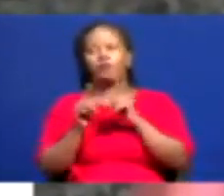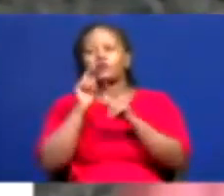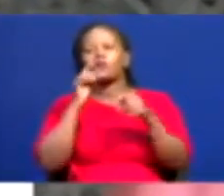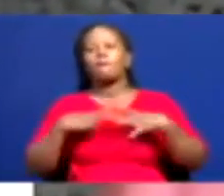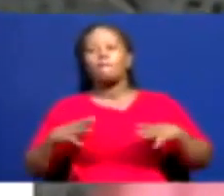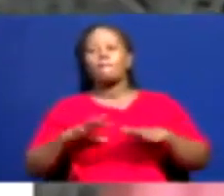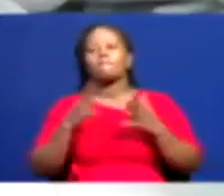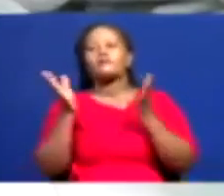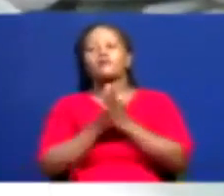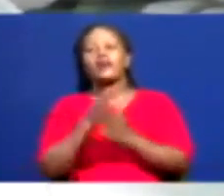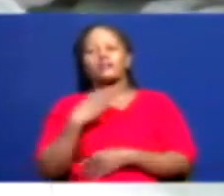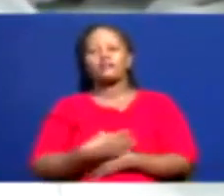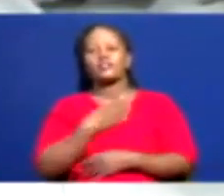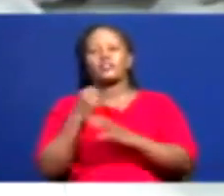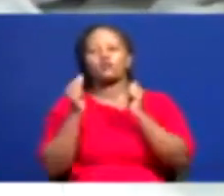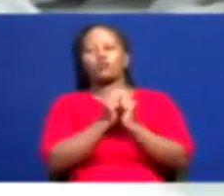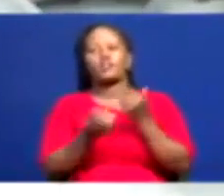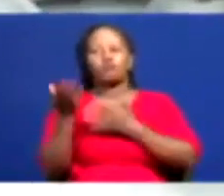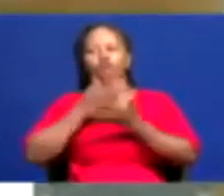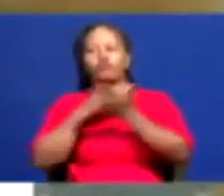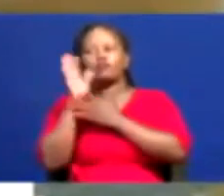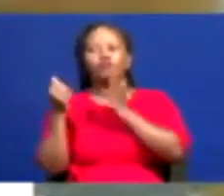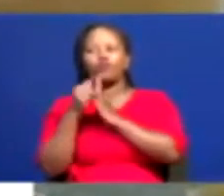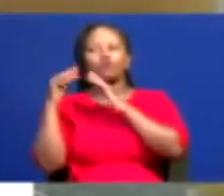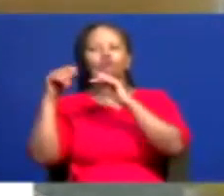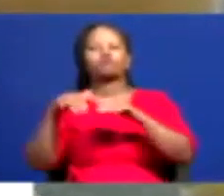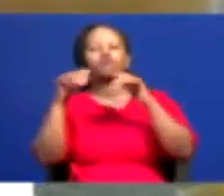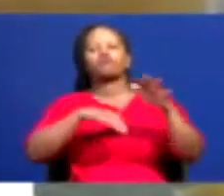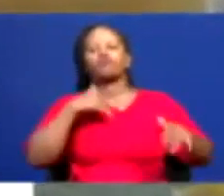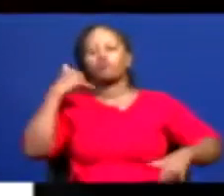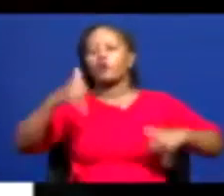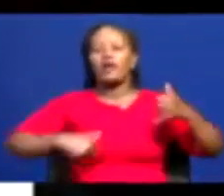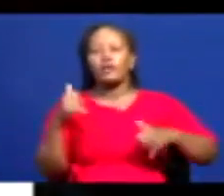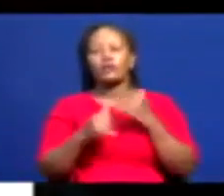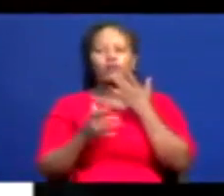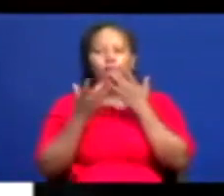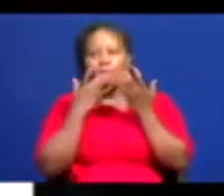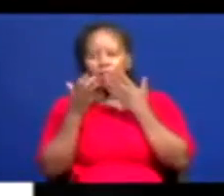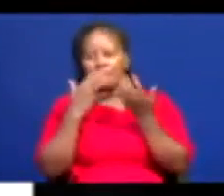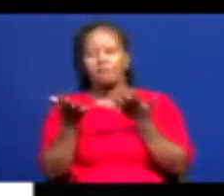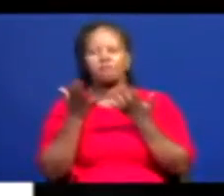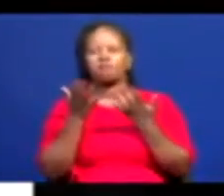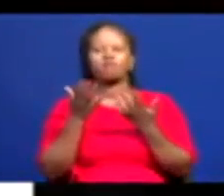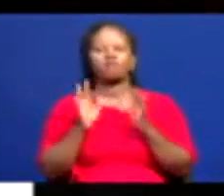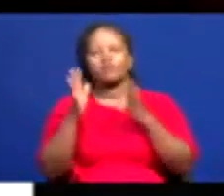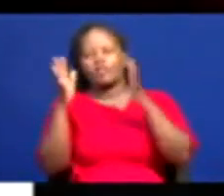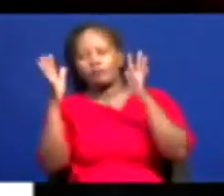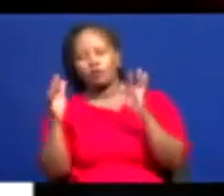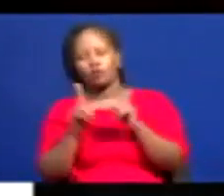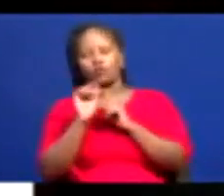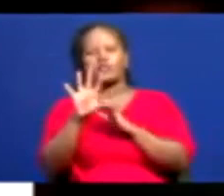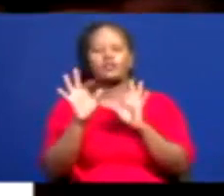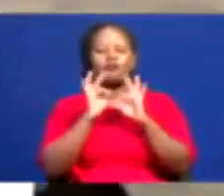wenyeji na wageni kwa pamoja hukusanyika ili kufurahia chakula, burudani wakiwa na wapendwa